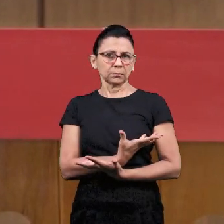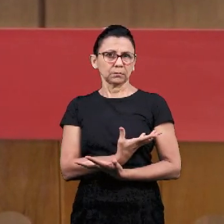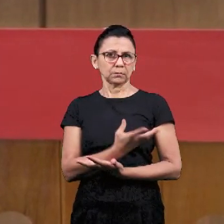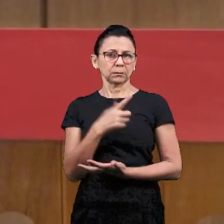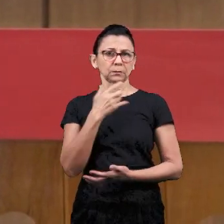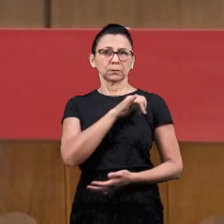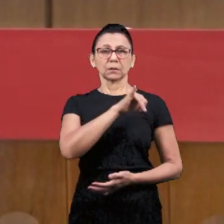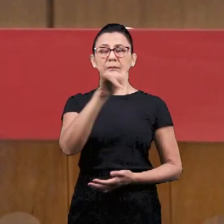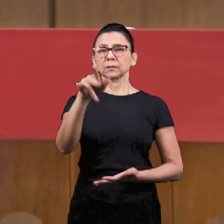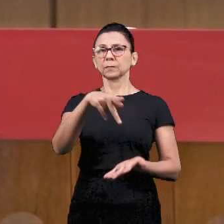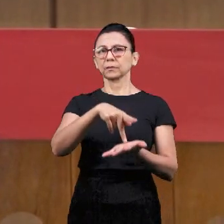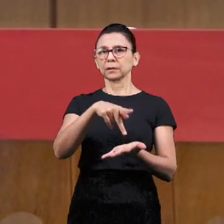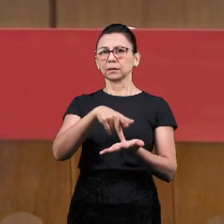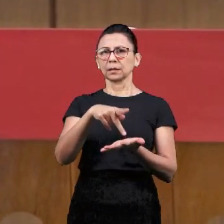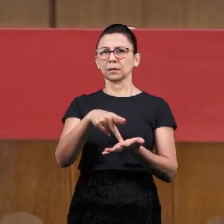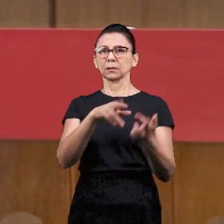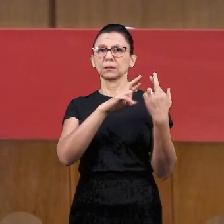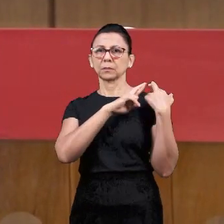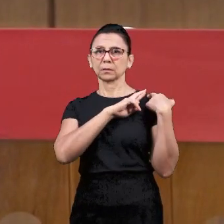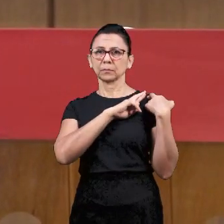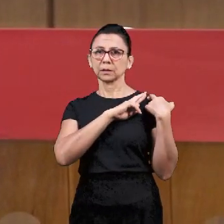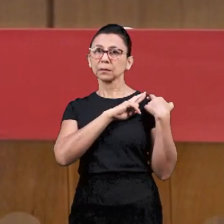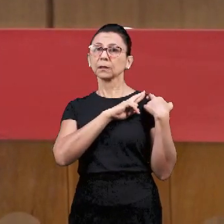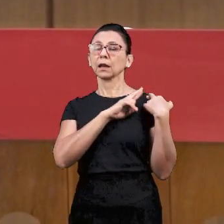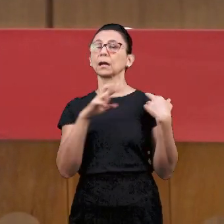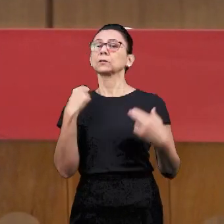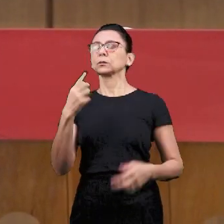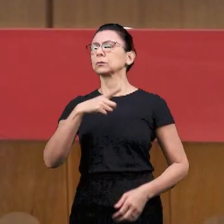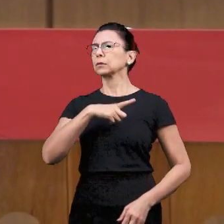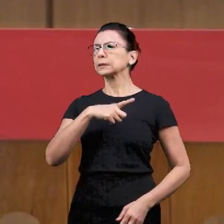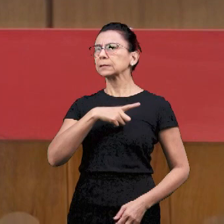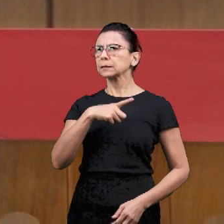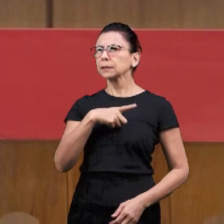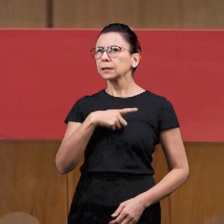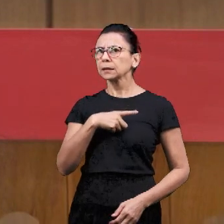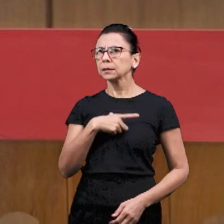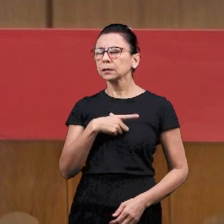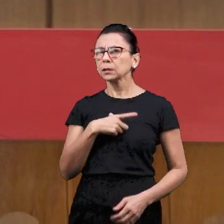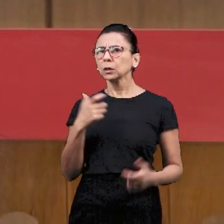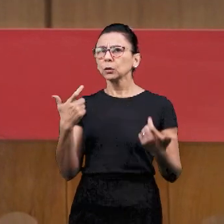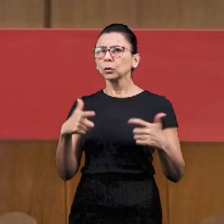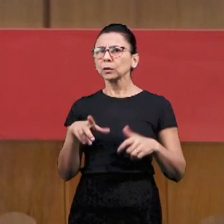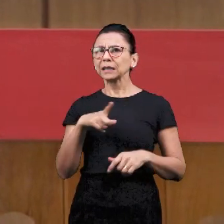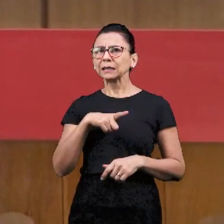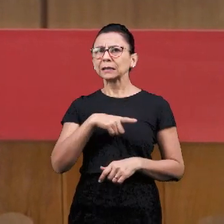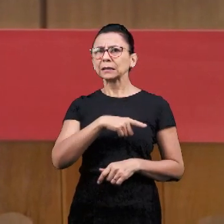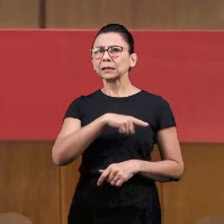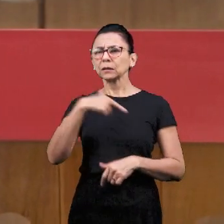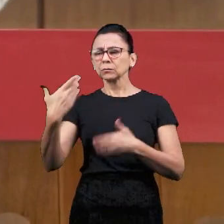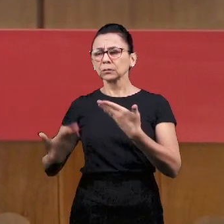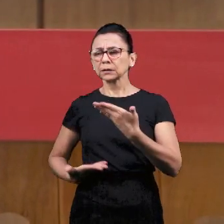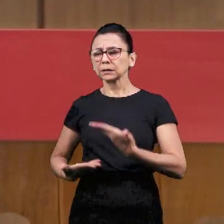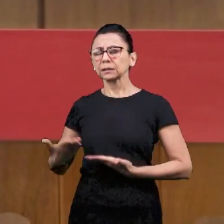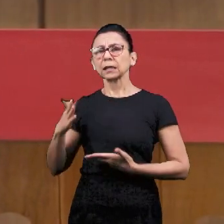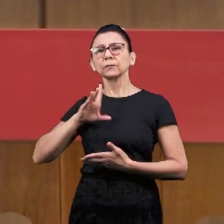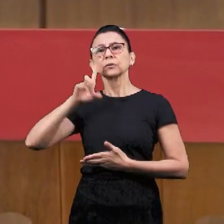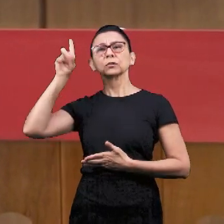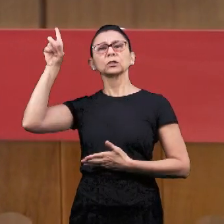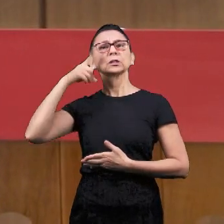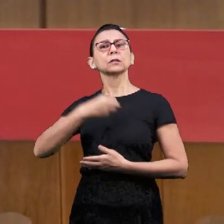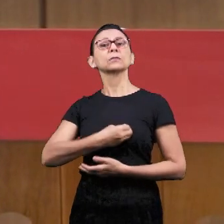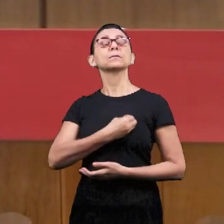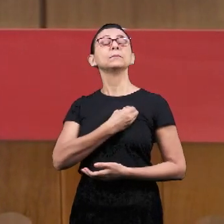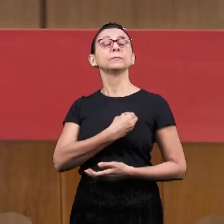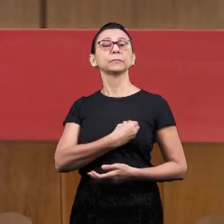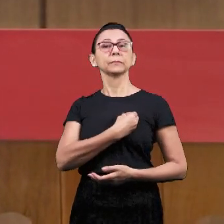des ministères, nous avons des responsabilités avec le ministère. Où il y a un chrétien à nous, un serviteur de Dieu, il doit